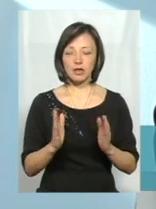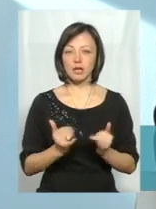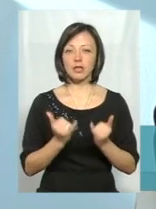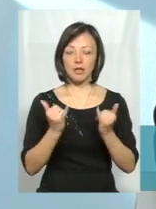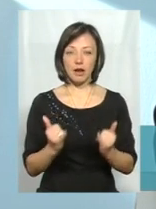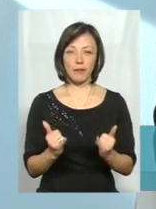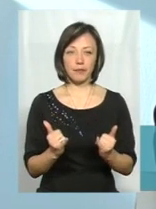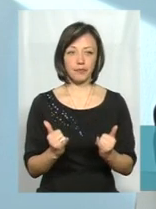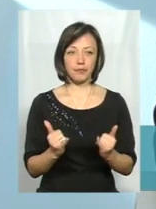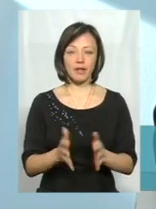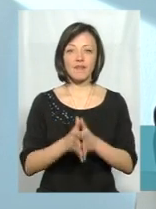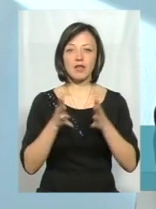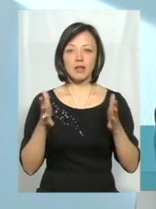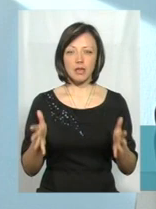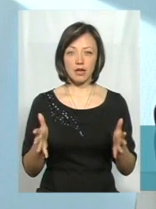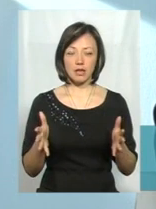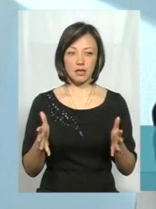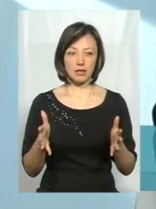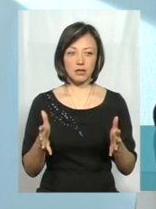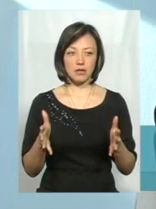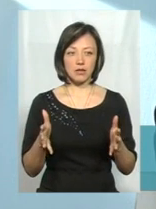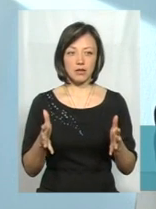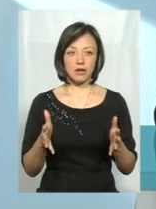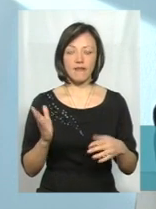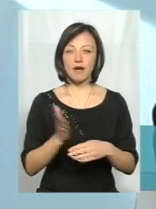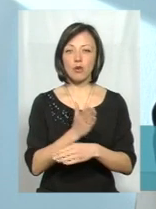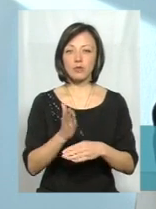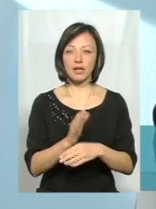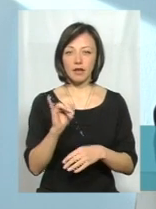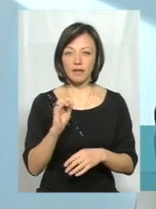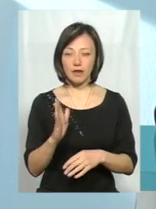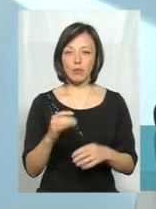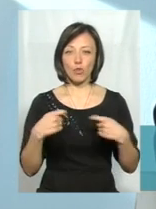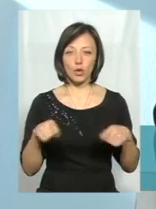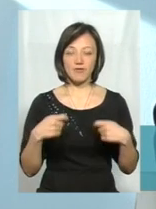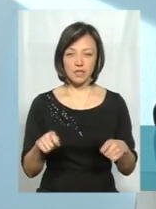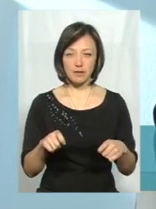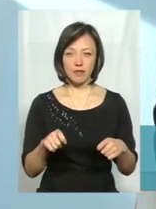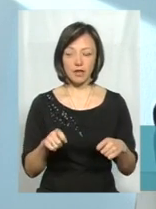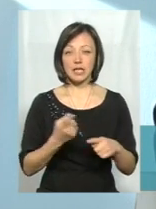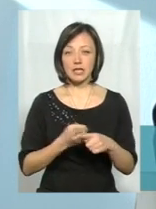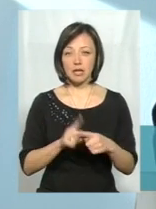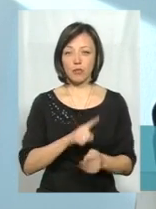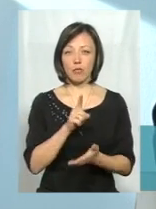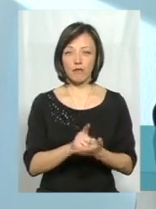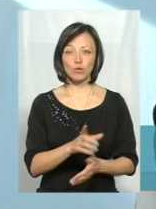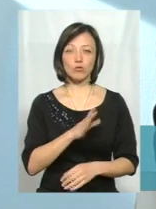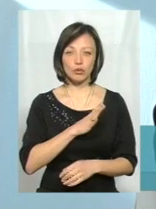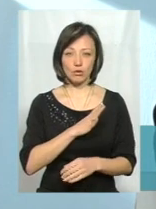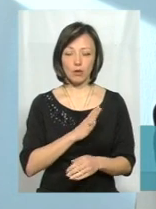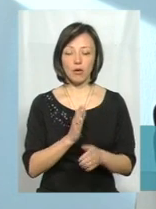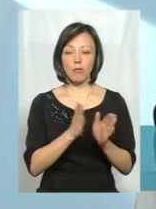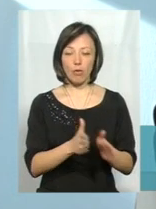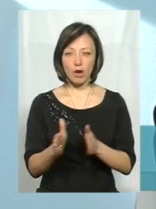до великих, як телеглядачі кажуть, виробників і продавців. Це повинно бути.